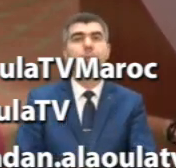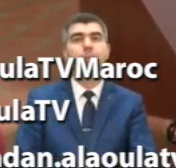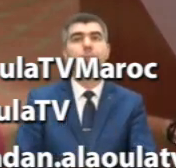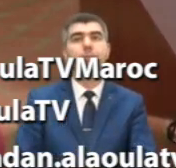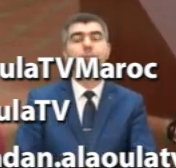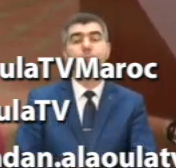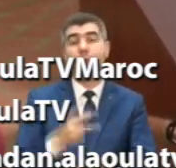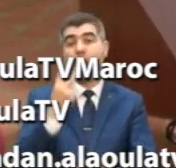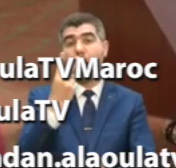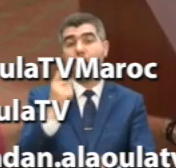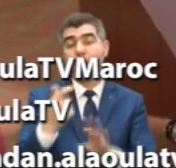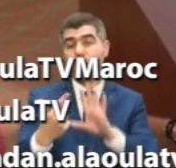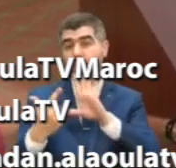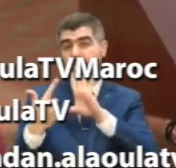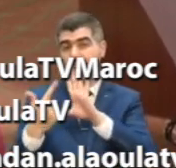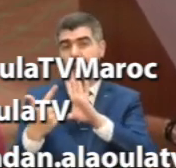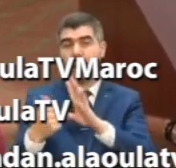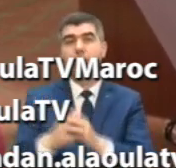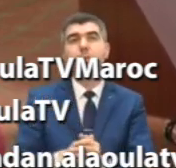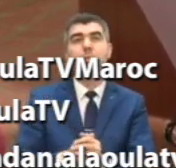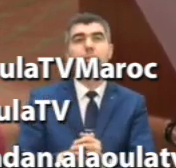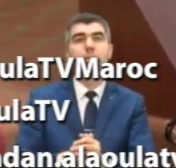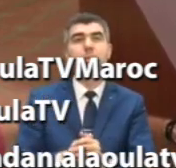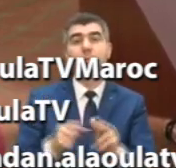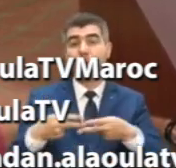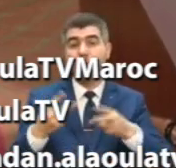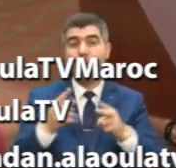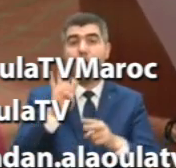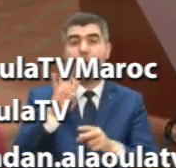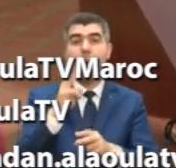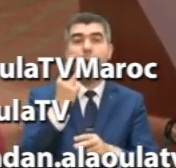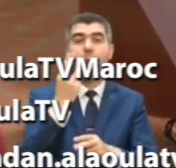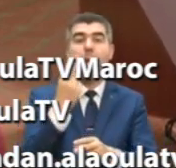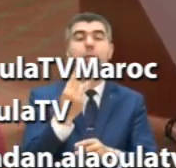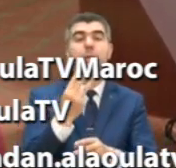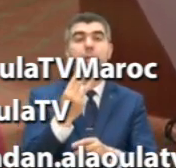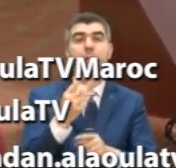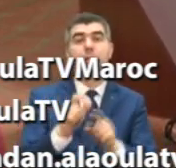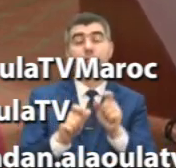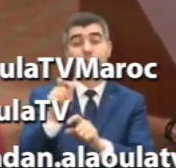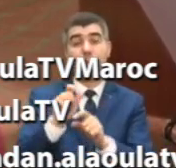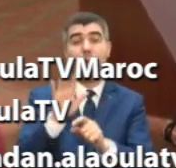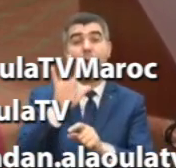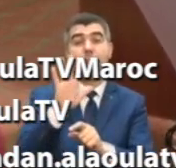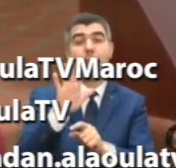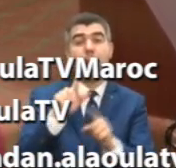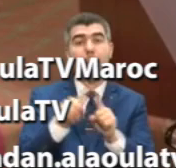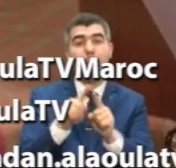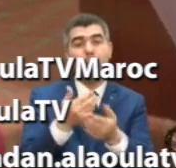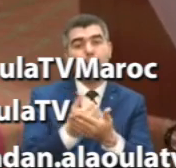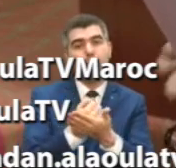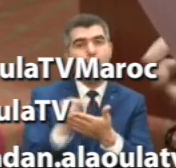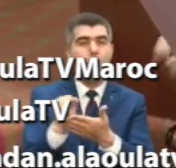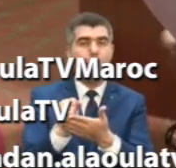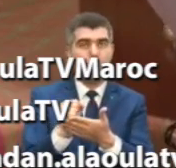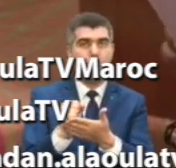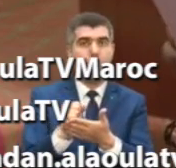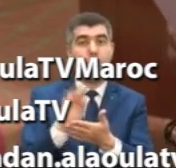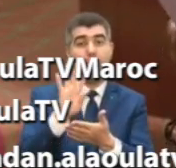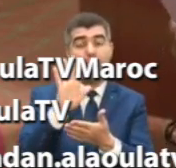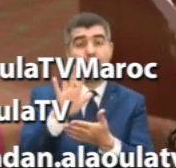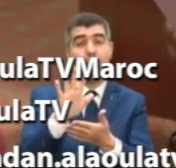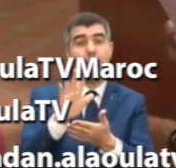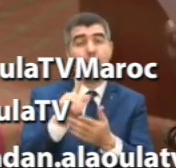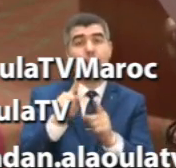سنة 2017 شهدت صدور 34 عقوبة تأديبية منها 5 حالات للعزل 17 إنذار 3 توبيخات